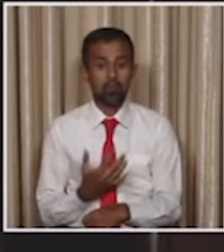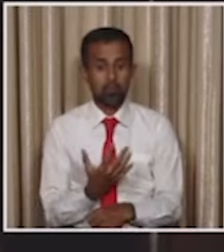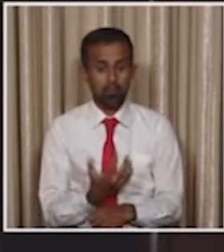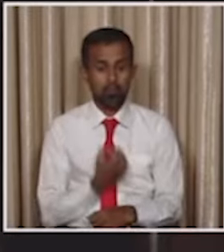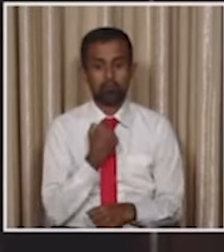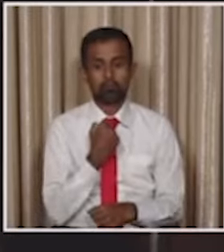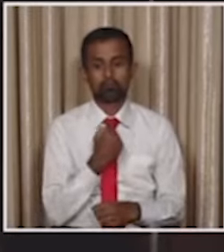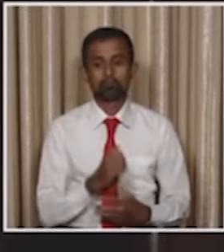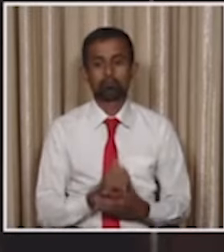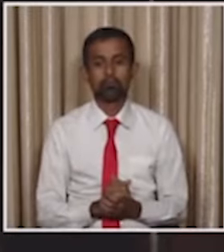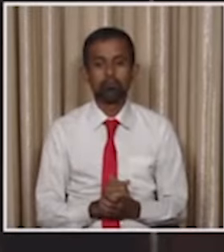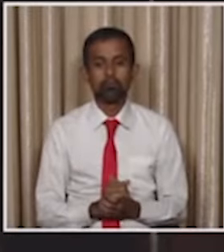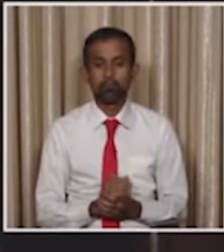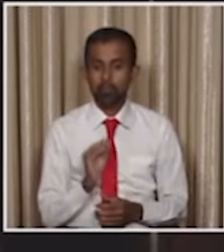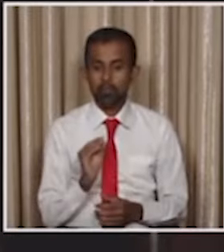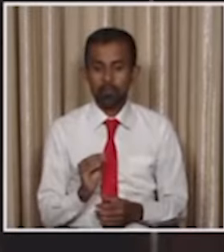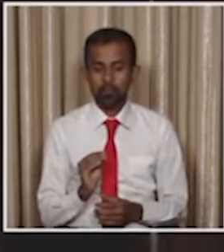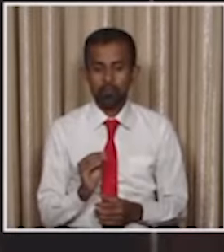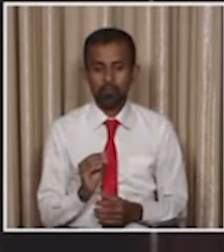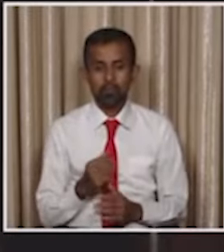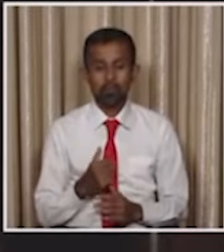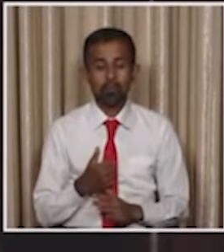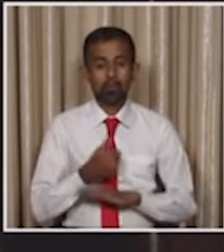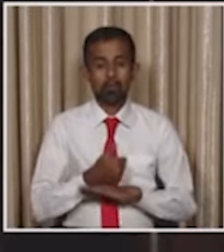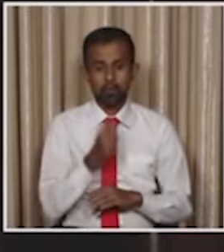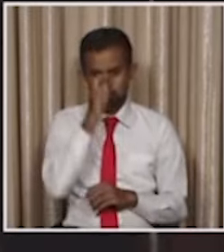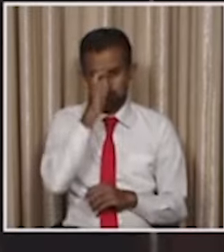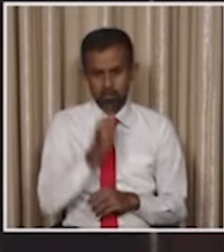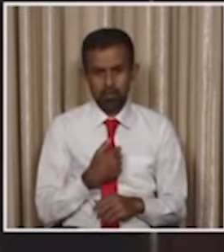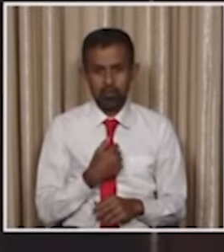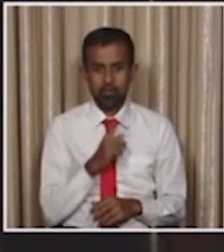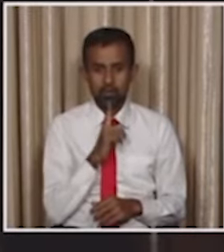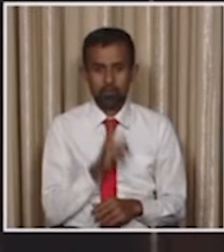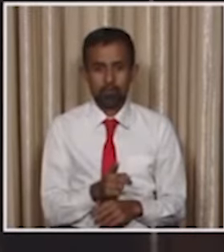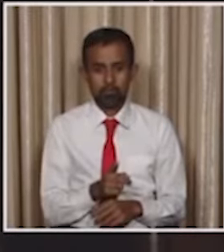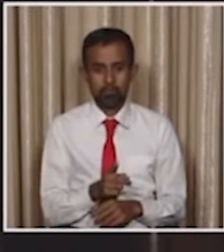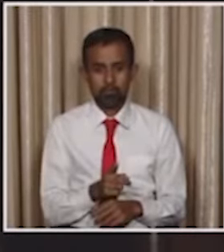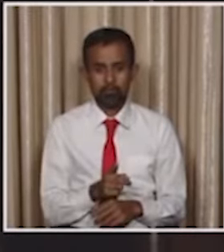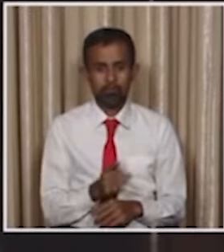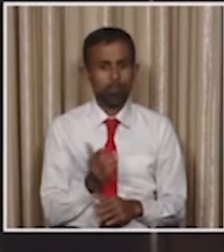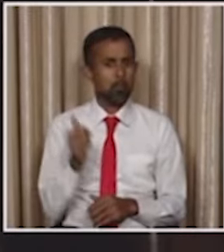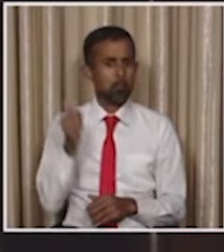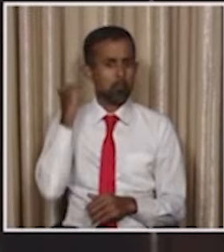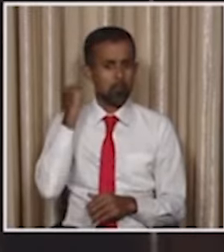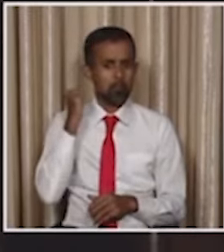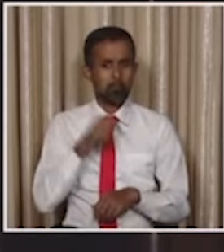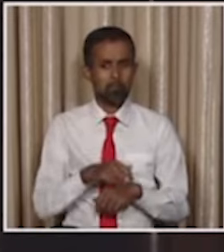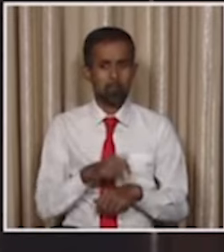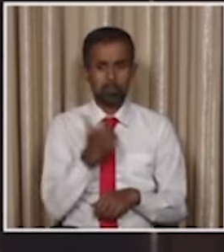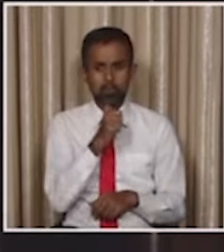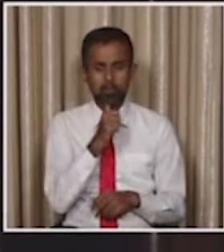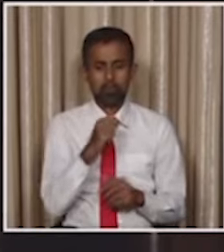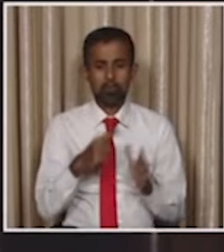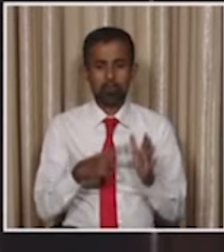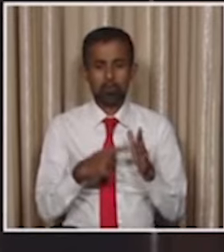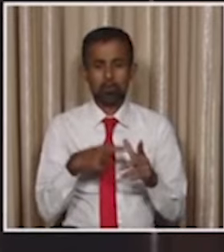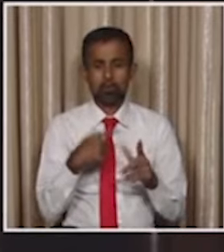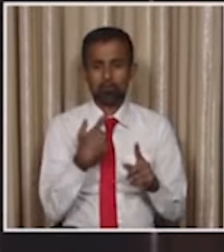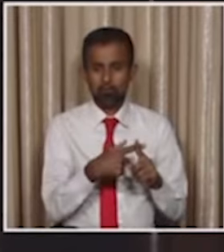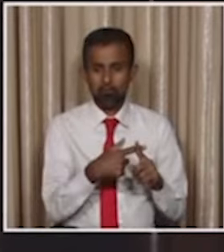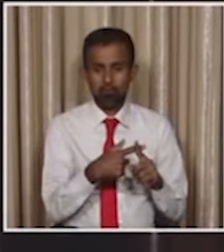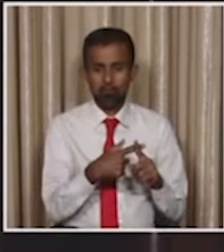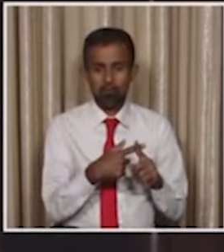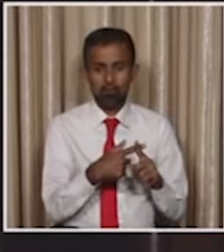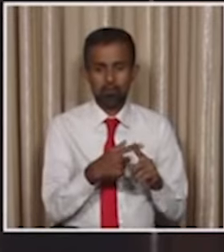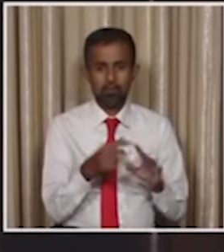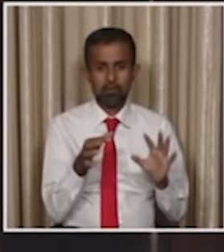දෙයක්. නමුත් ගරු සභාපතිතුමනි, අප කිව යුතු වෙනවා මේ පහුගිය කාලේ මේ සුරාබදු නැතිනම් මේ සුරාබදු